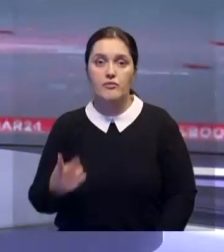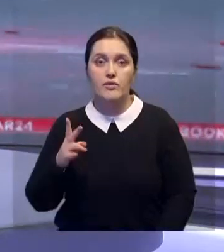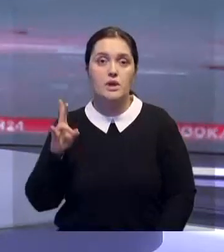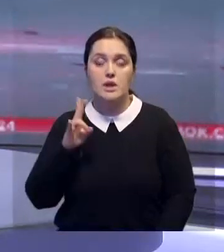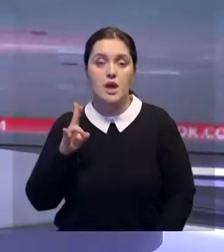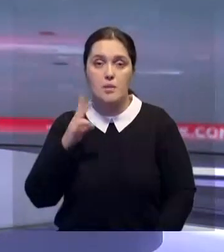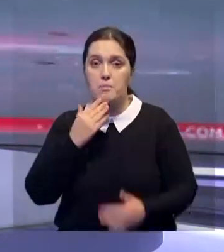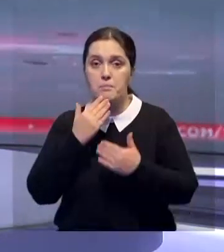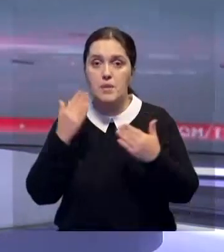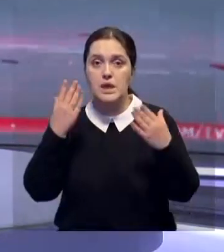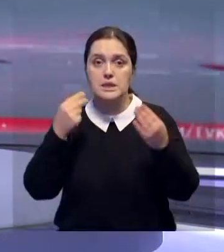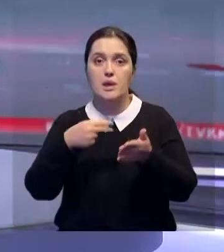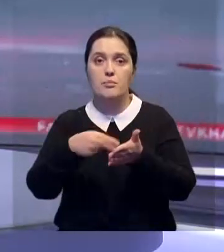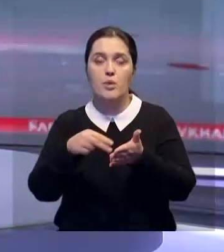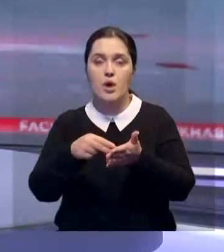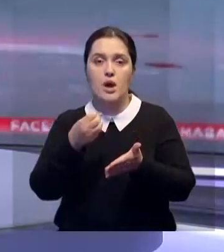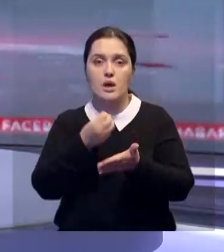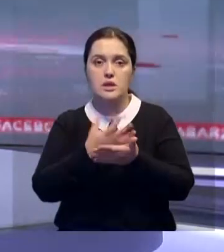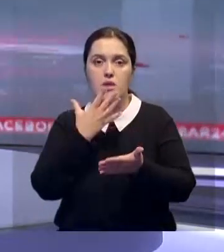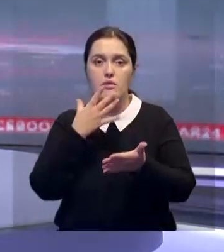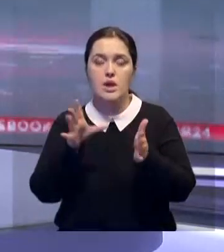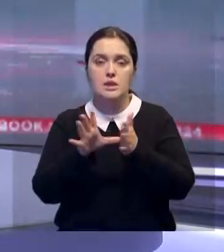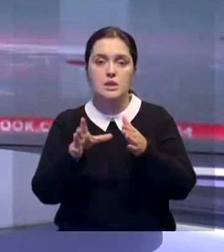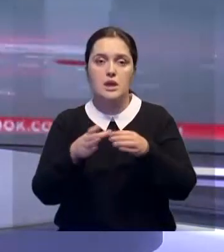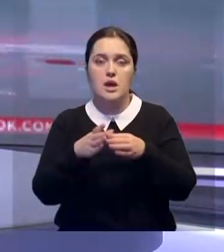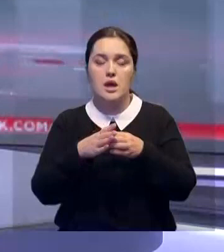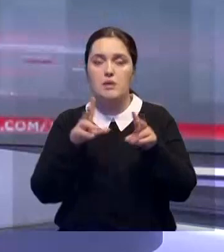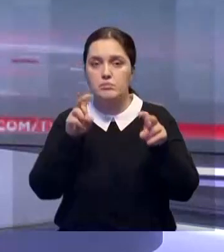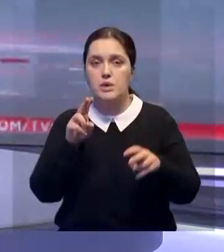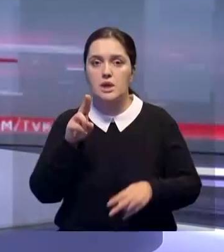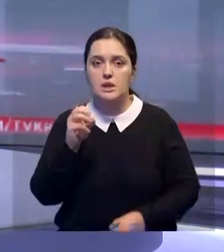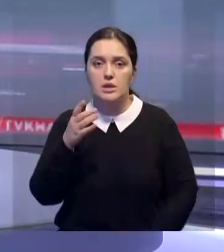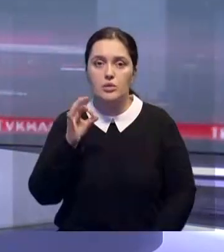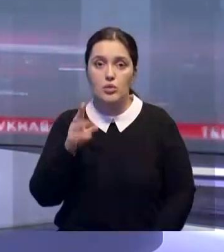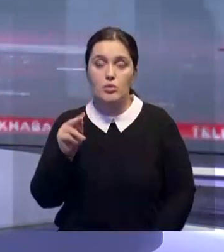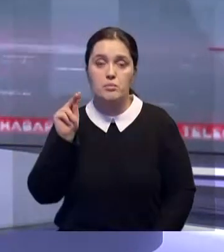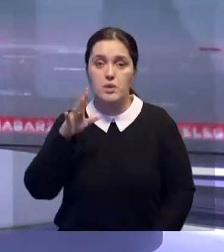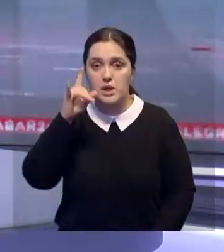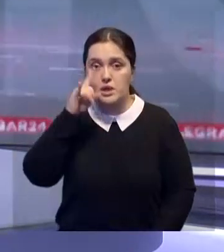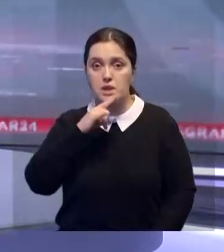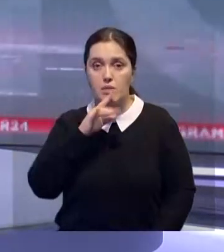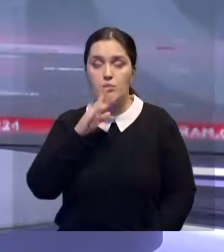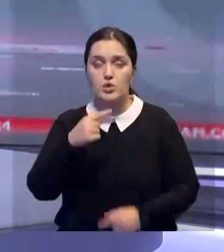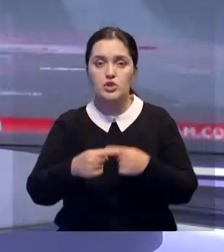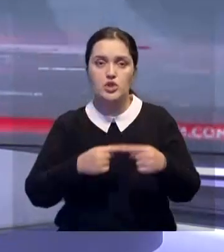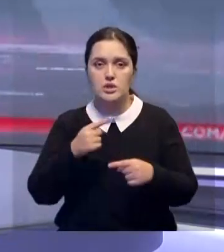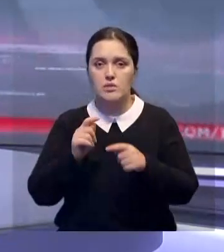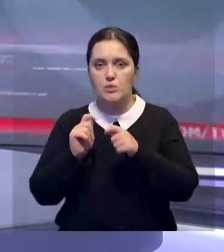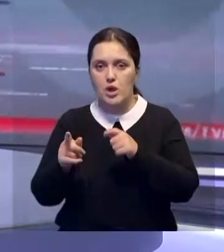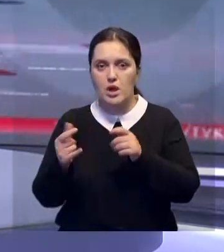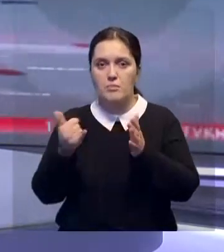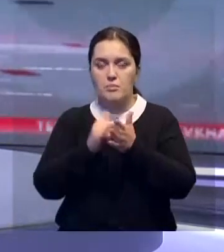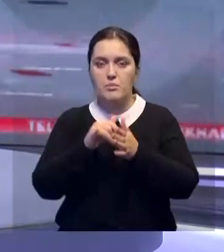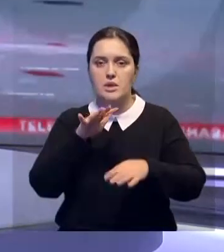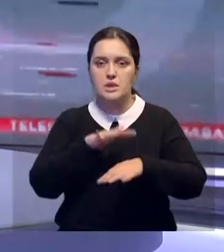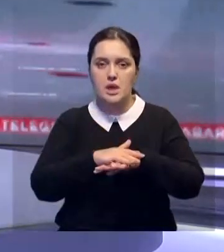2 ноября – последний день покупки акций отечественной энергетической компании «Кигок». Приобрести их казахстанцы могут через